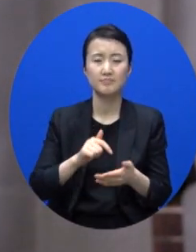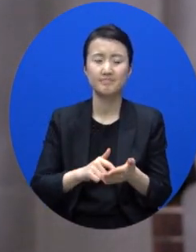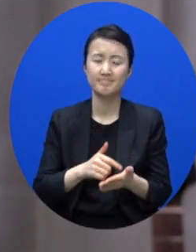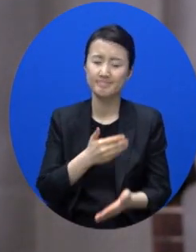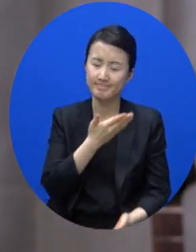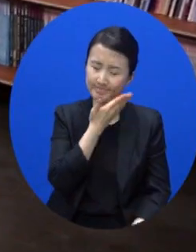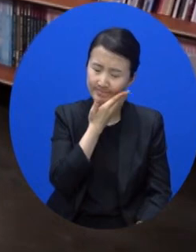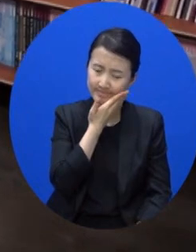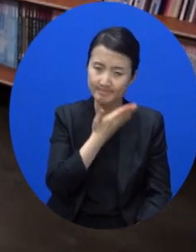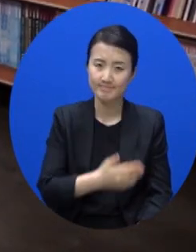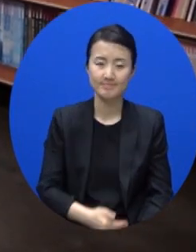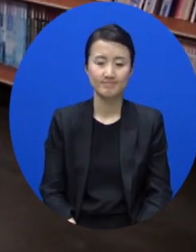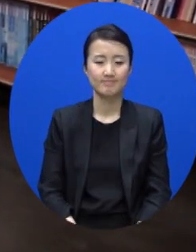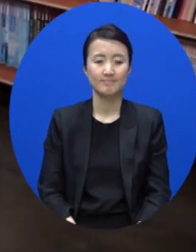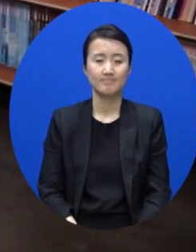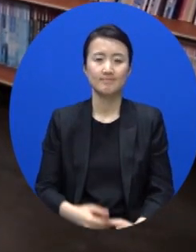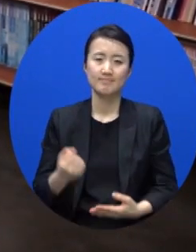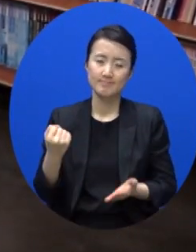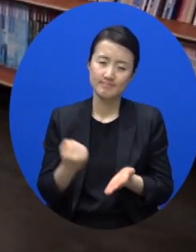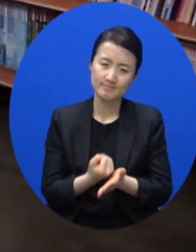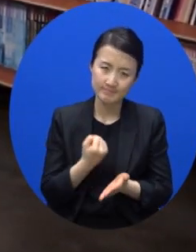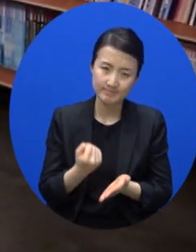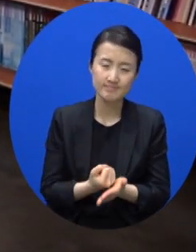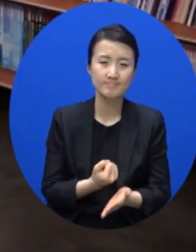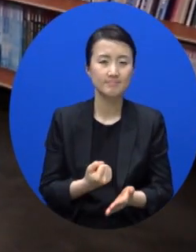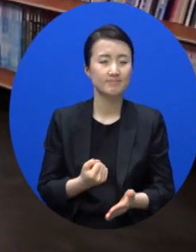안타까웠습니다. 그래서 제가